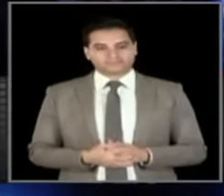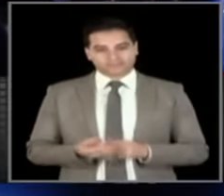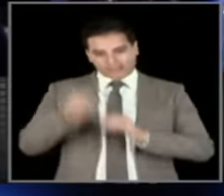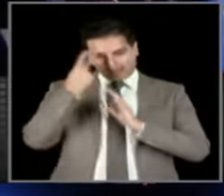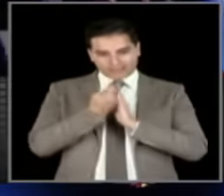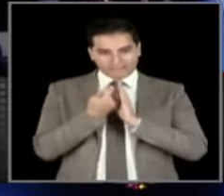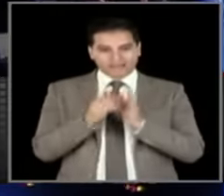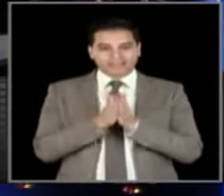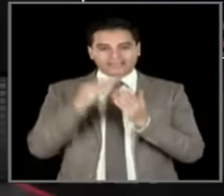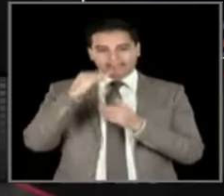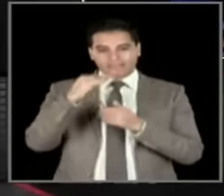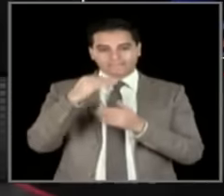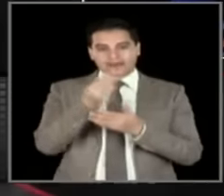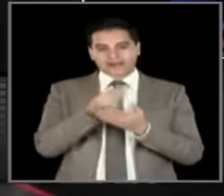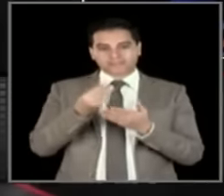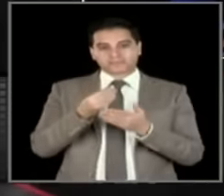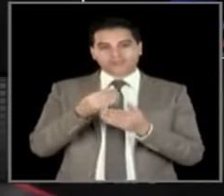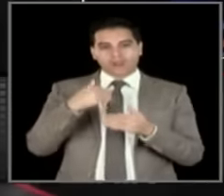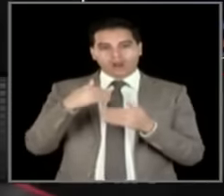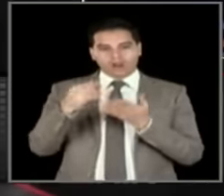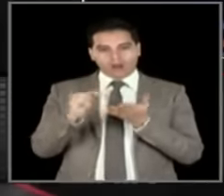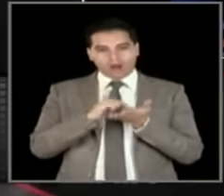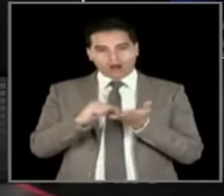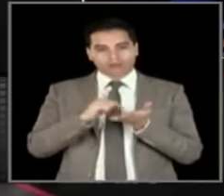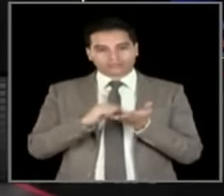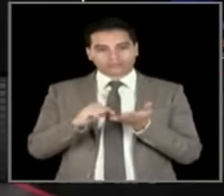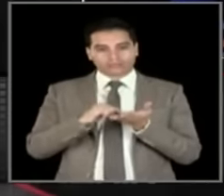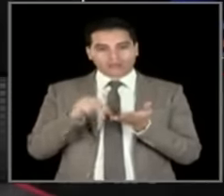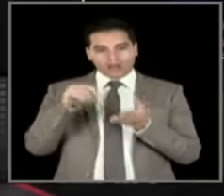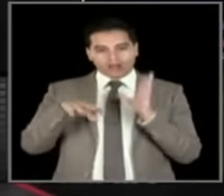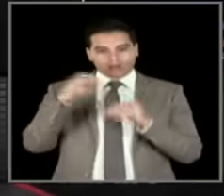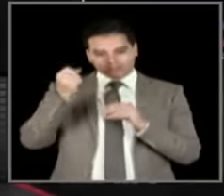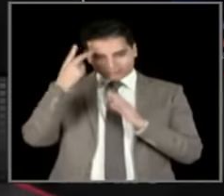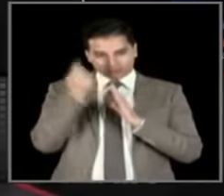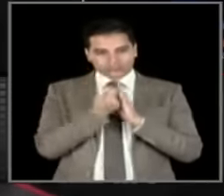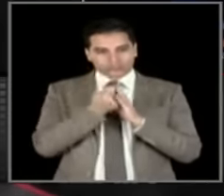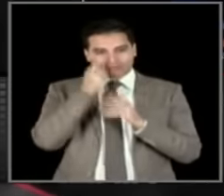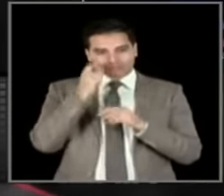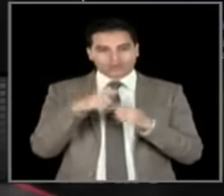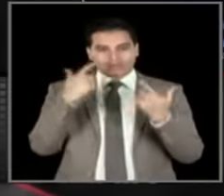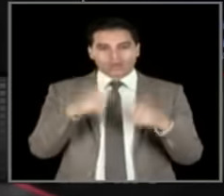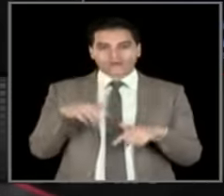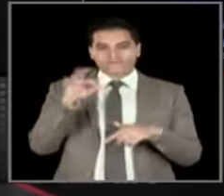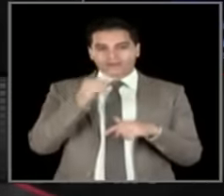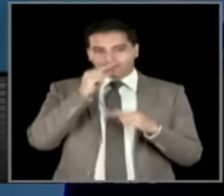أدب، كتاب الرسم والخط، هي رواية الأديب